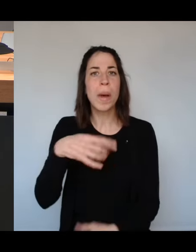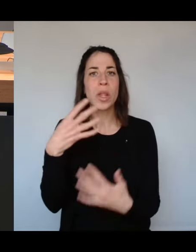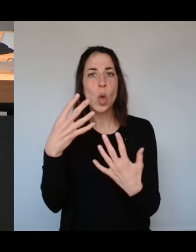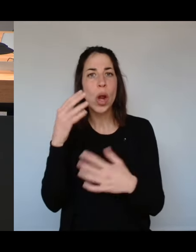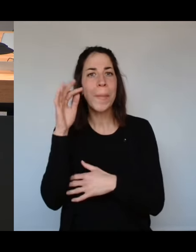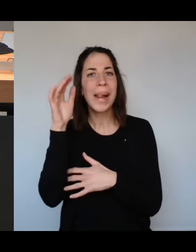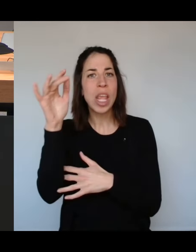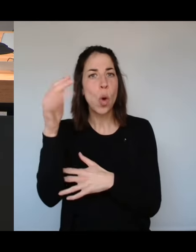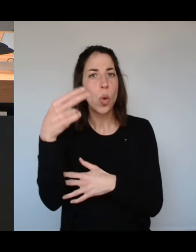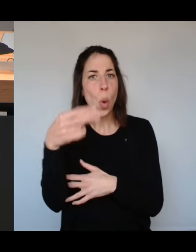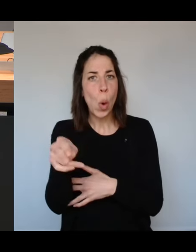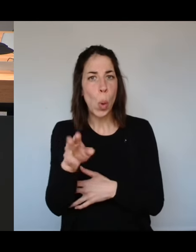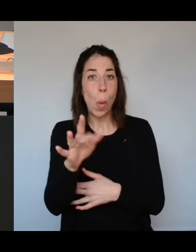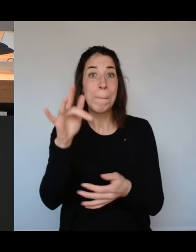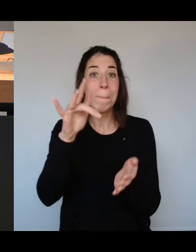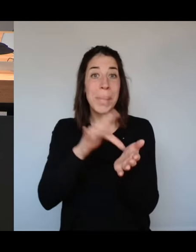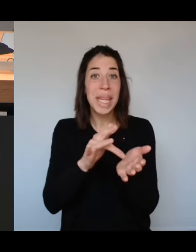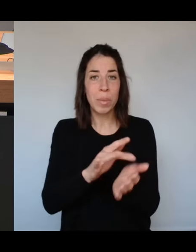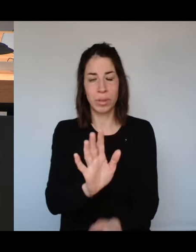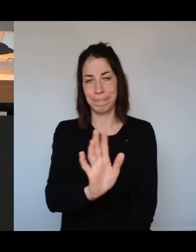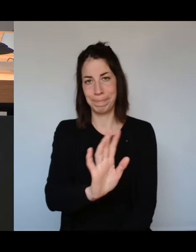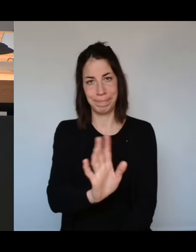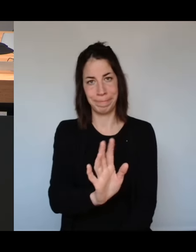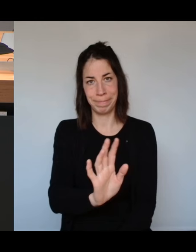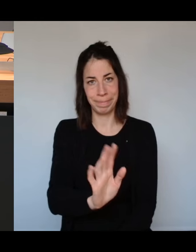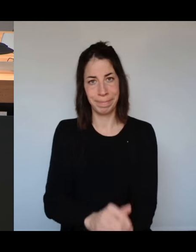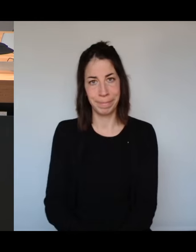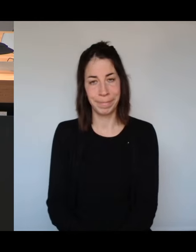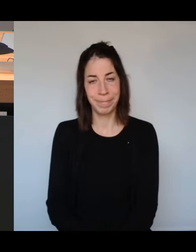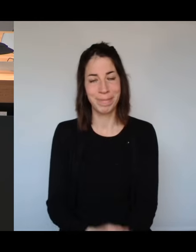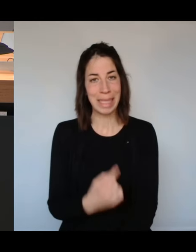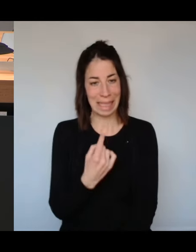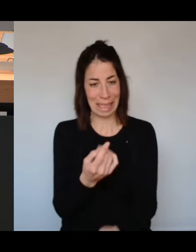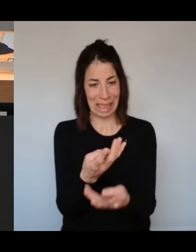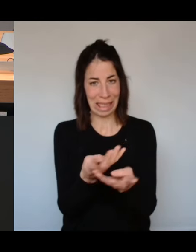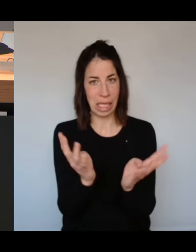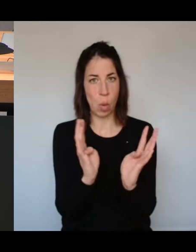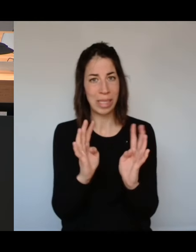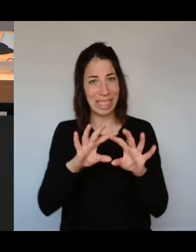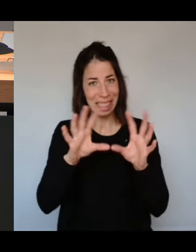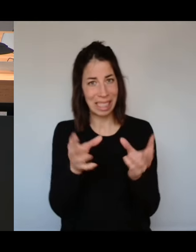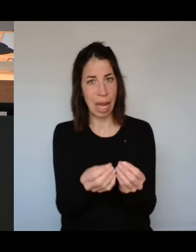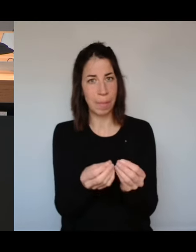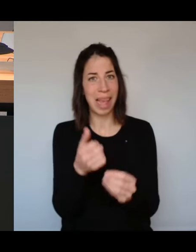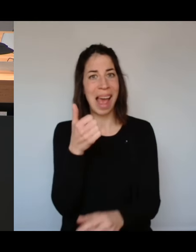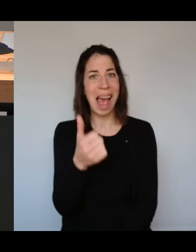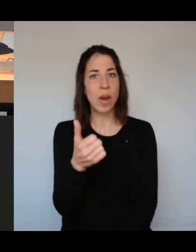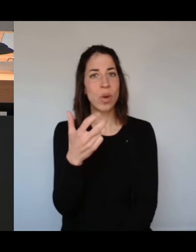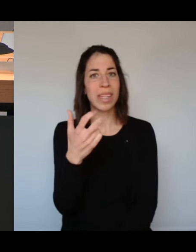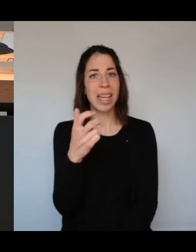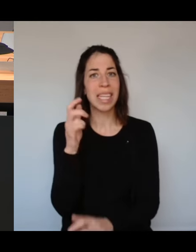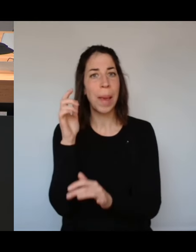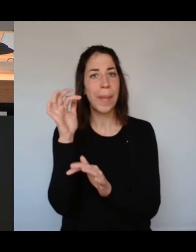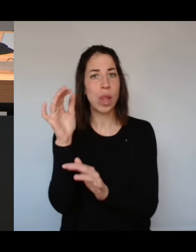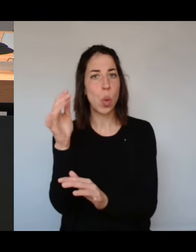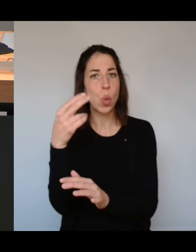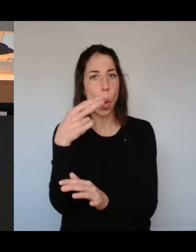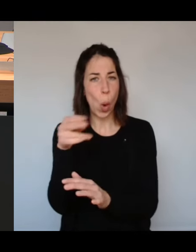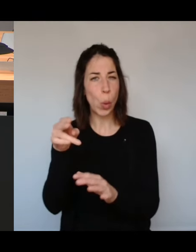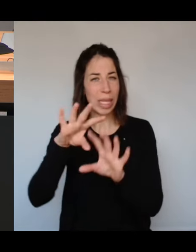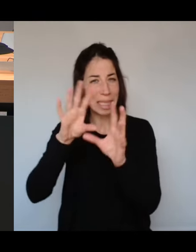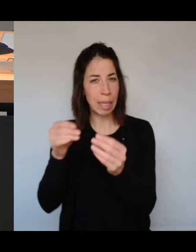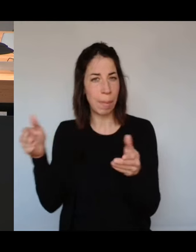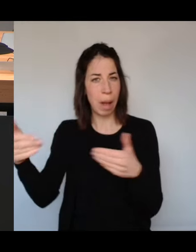Sicherheitsgipfels. Der hat nämlich ein Gesamtvolumen von etwa 31 Millionen Euro und hat gerade diese Schwerpunktsetzung, die eben von